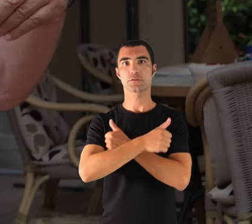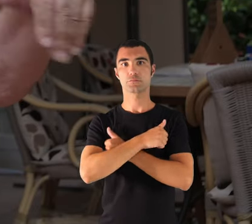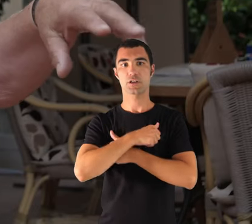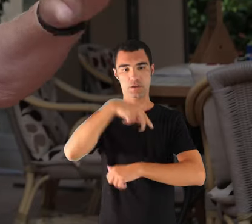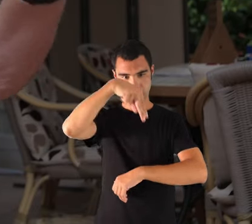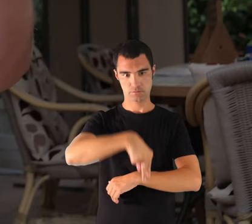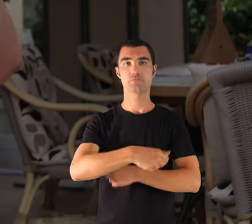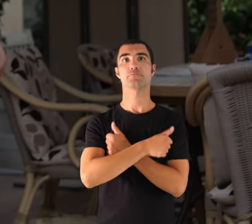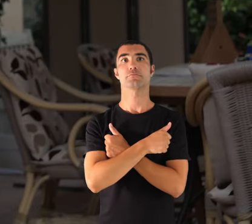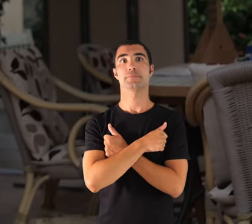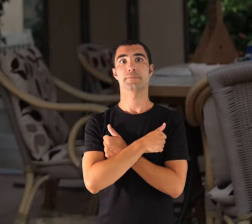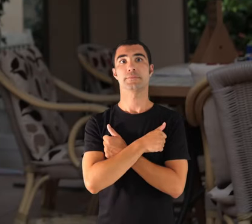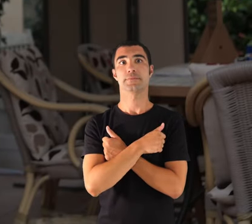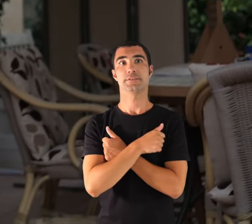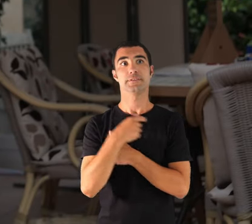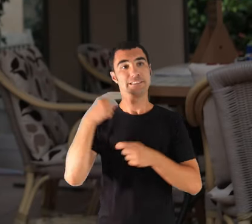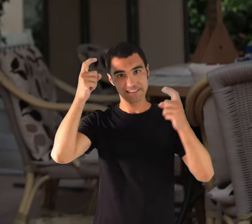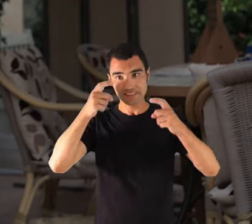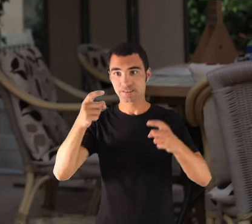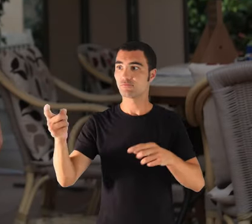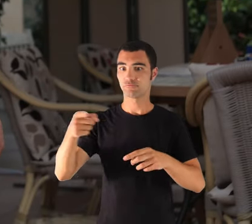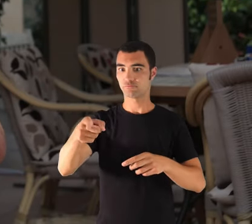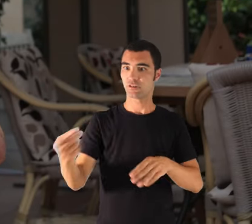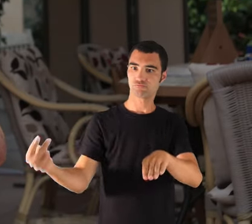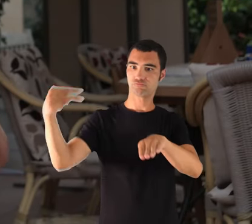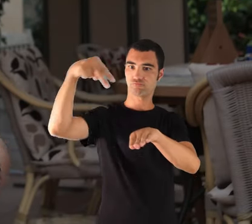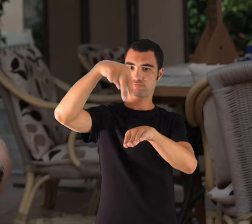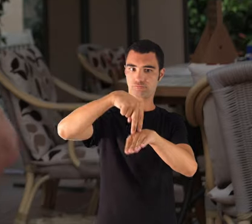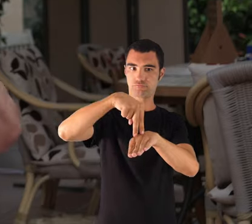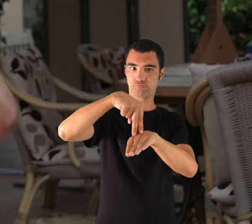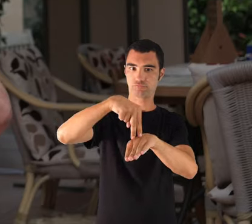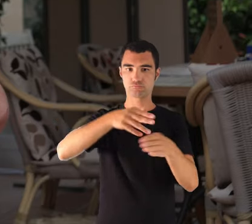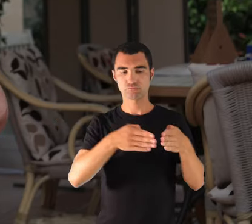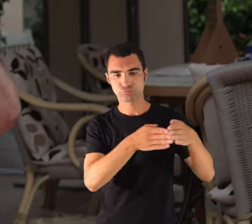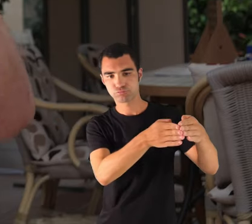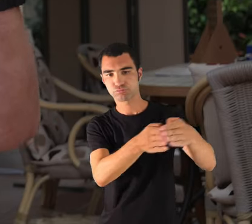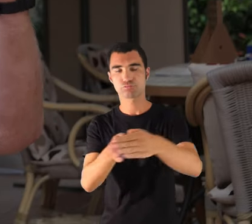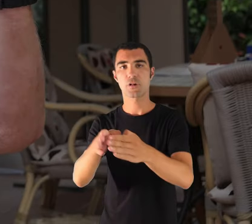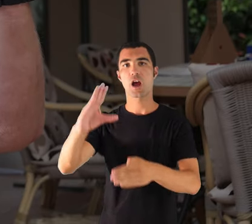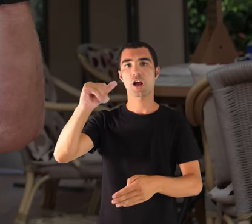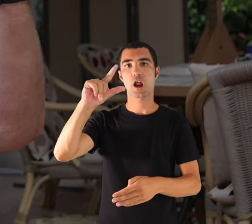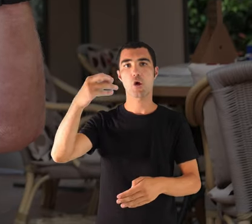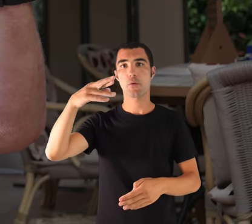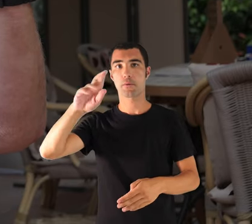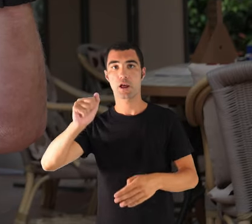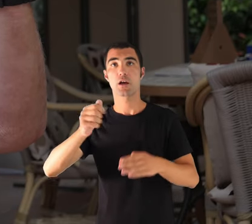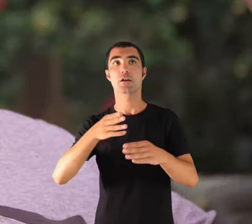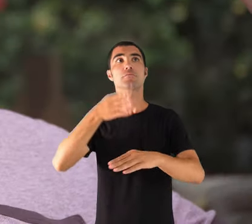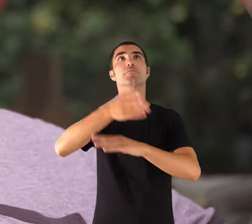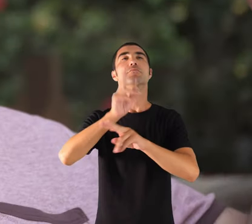ell, el duem dins a calabra, se volia aturar davant del torrent de parells a contemplar aquell paisatge del torrent de parells,